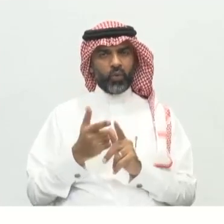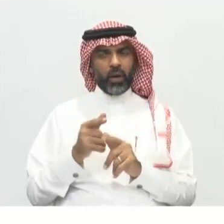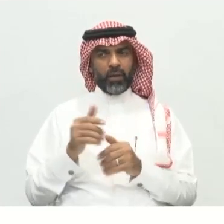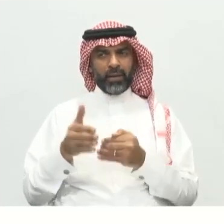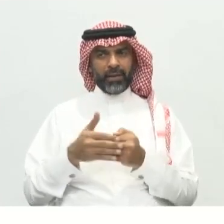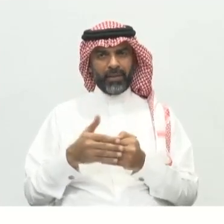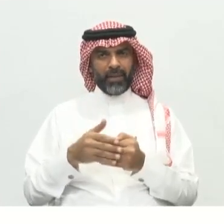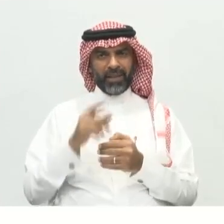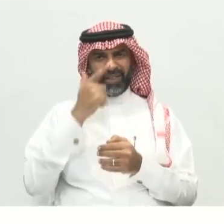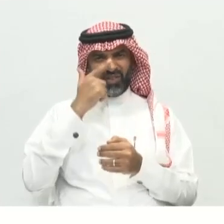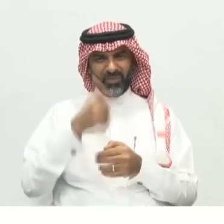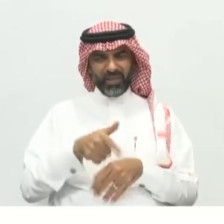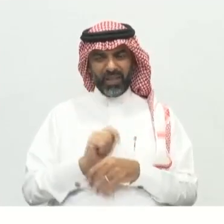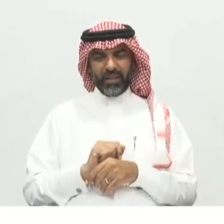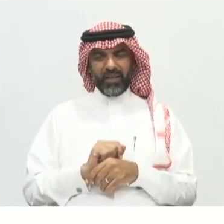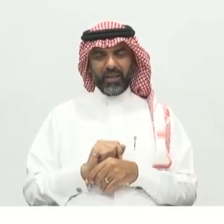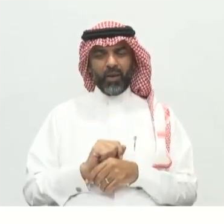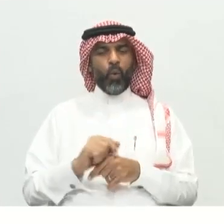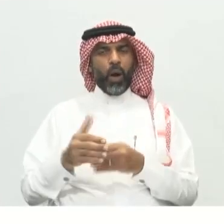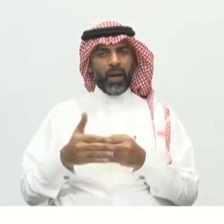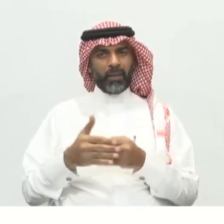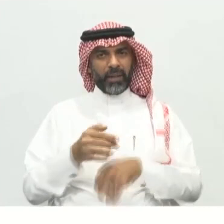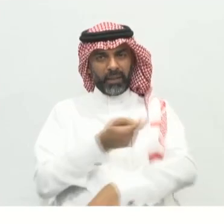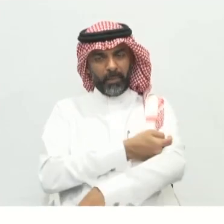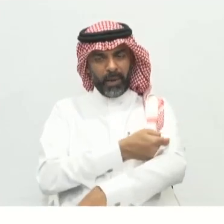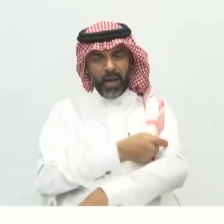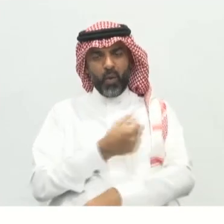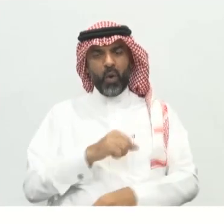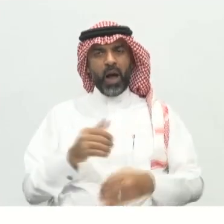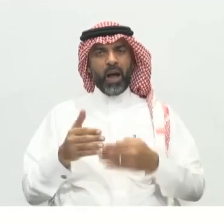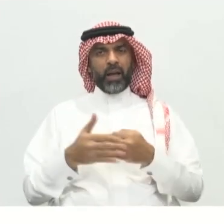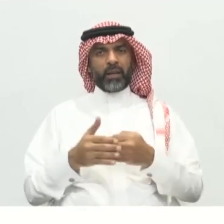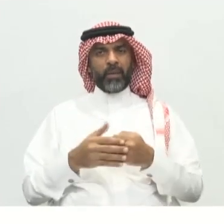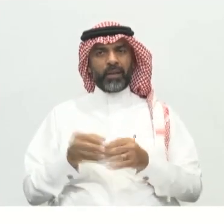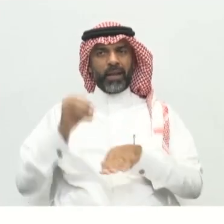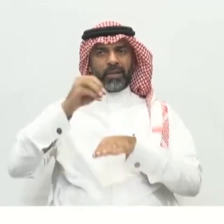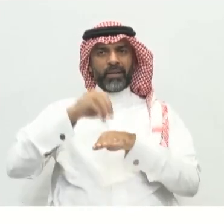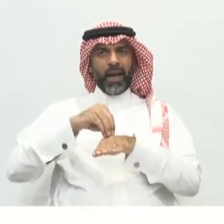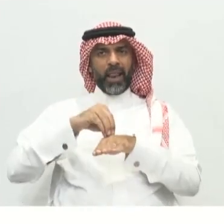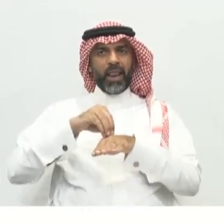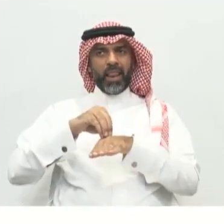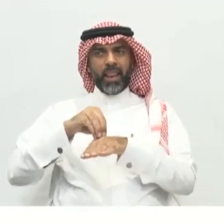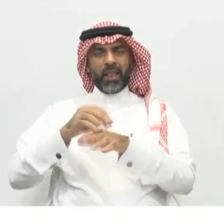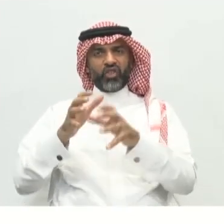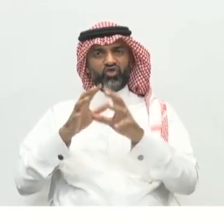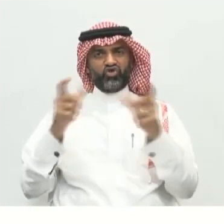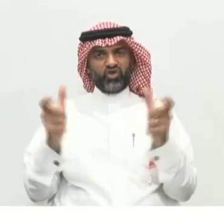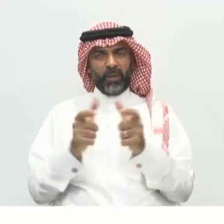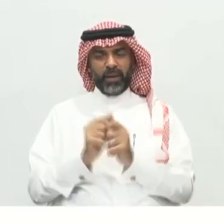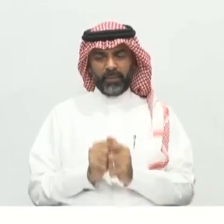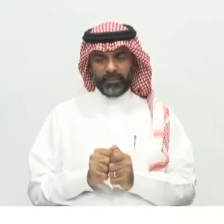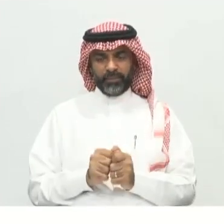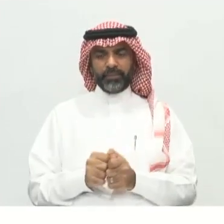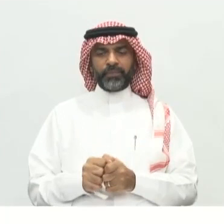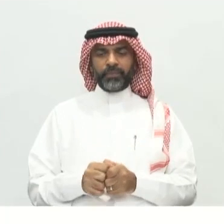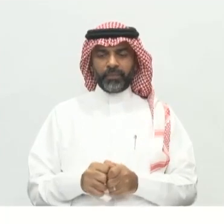الخدمات الطبيه الطارئه خدمات النقل الجماعي المشكله الثالثه مشكله جدوله مواعيد القطارات